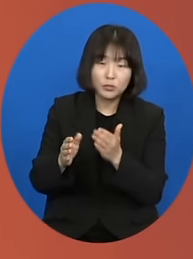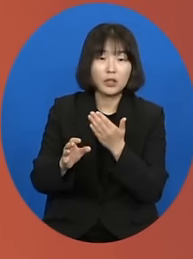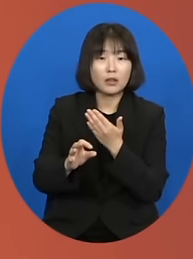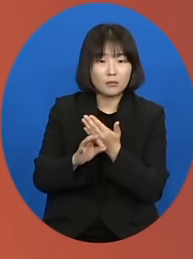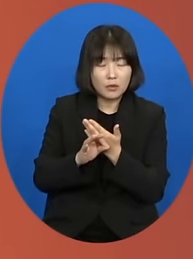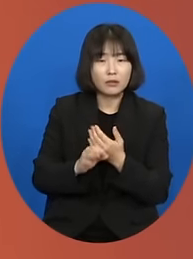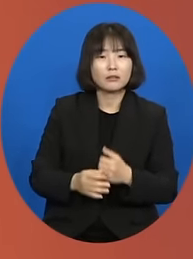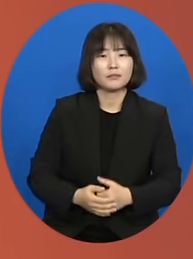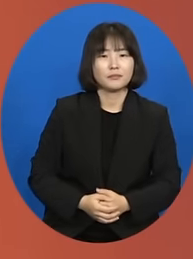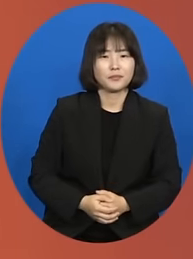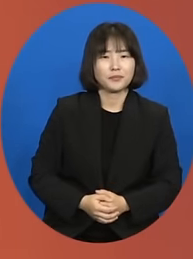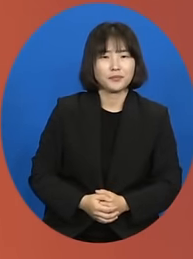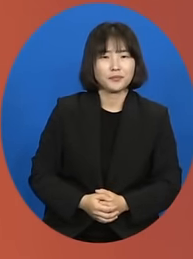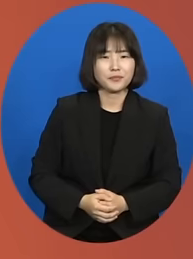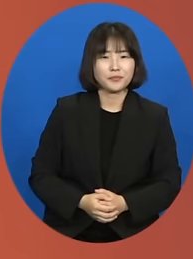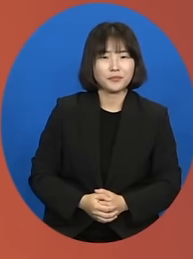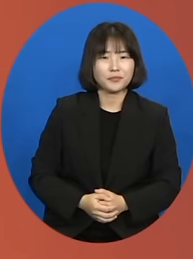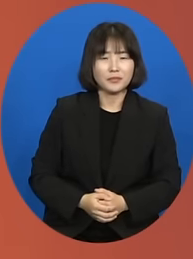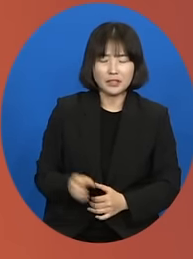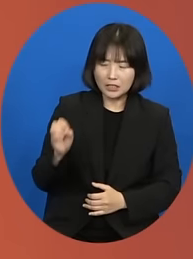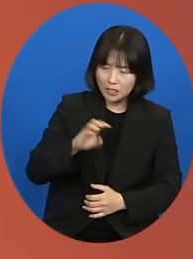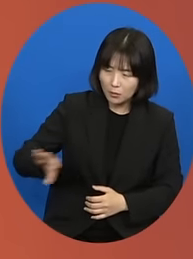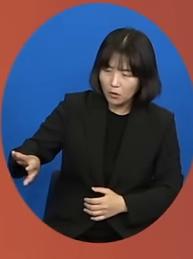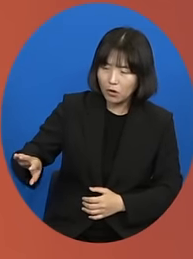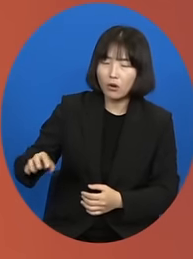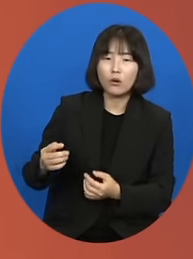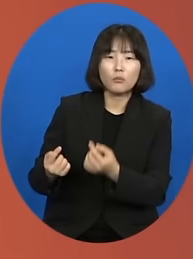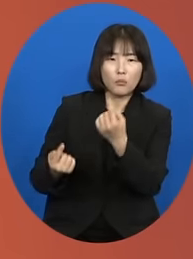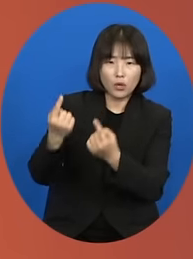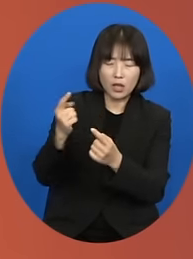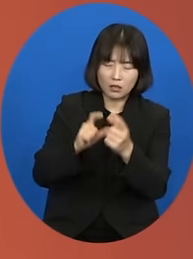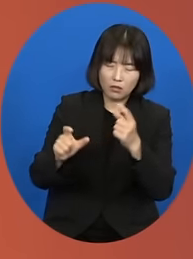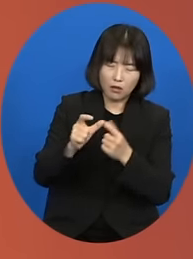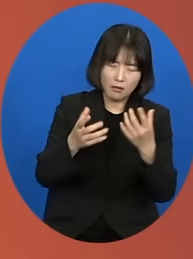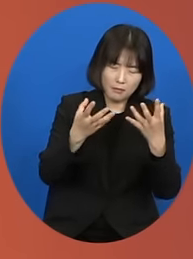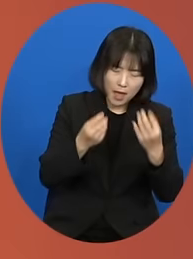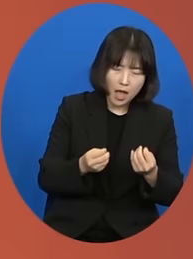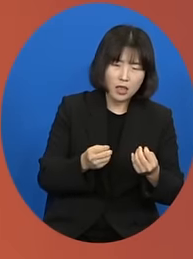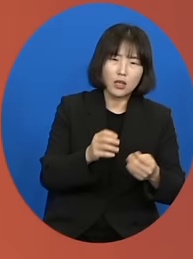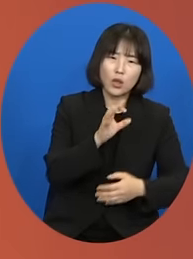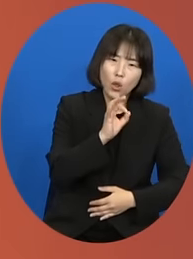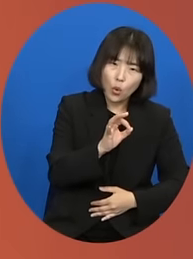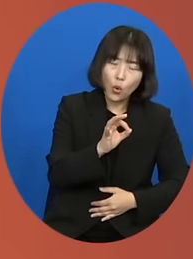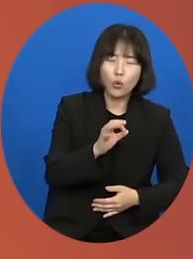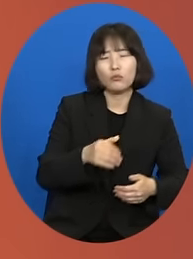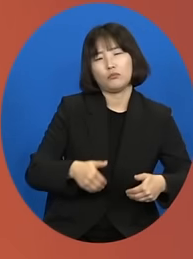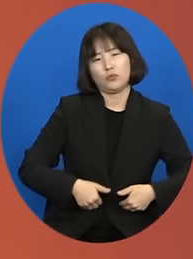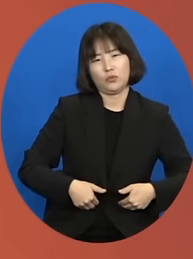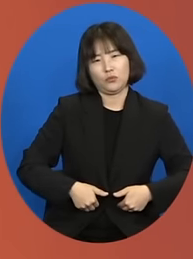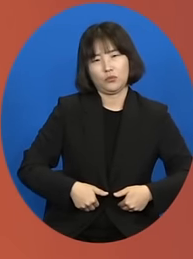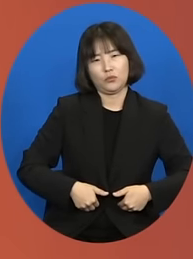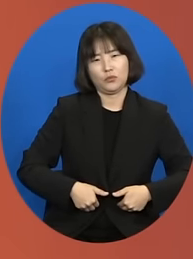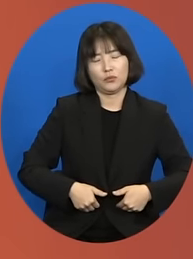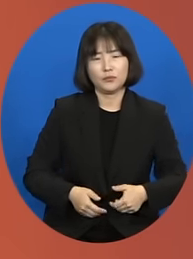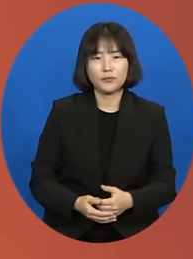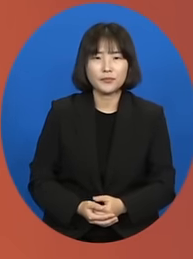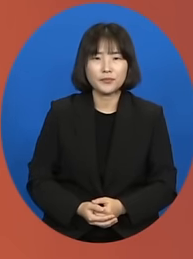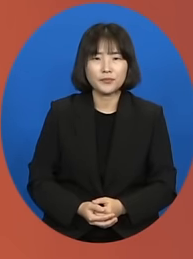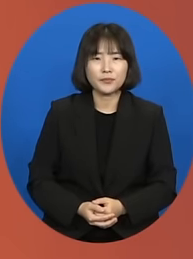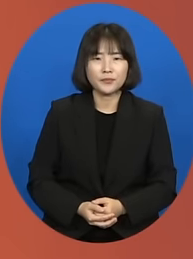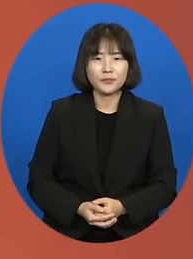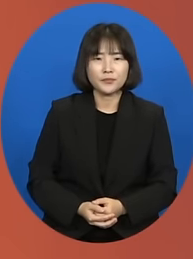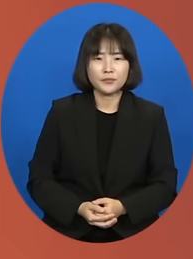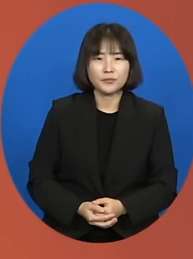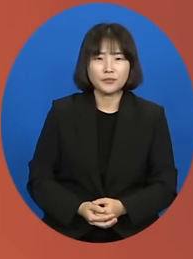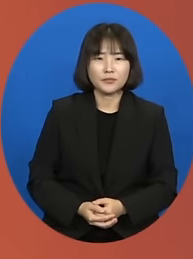것보다 더 많은 분량의, 더 많은 액수의 돈과 재물이 필요할 것입니다.